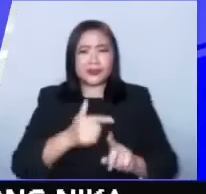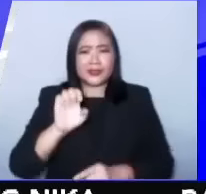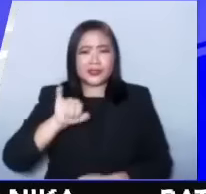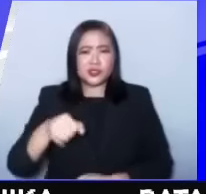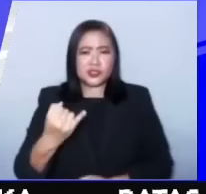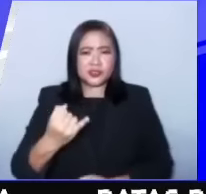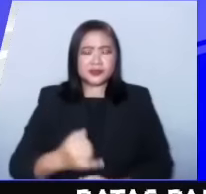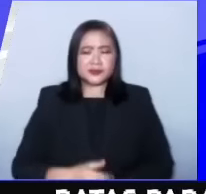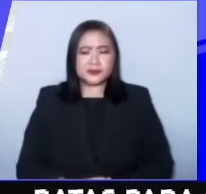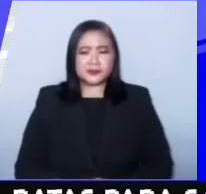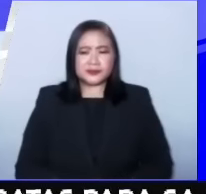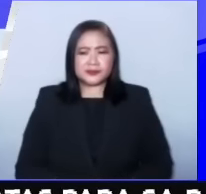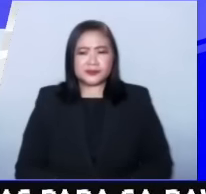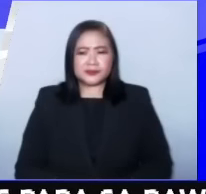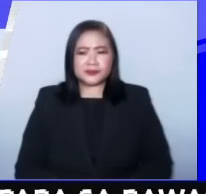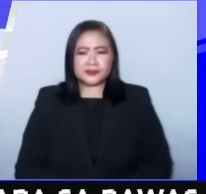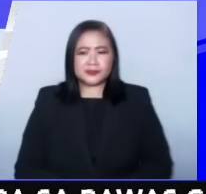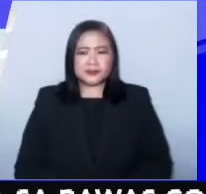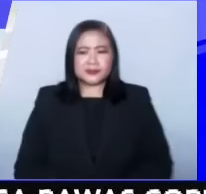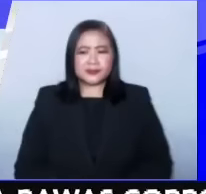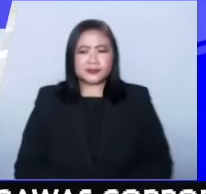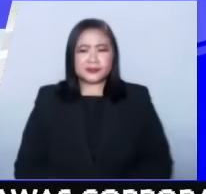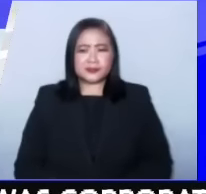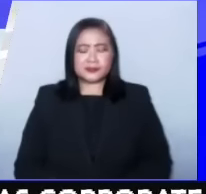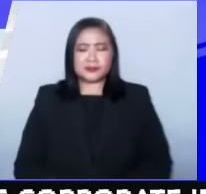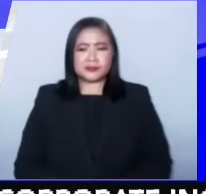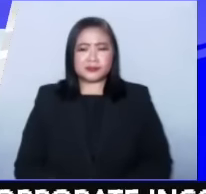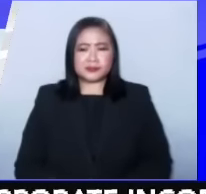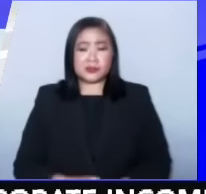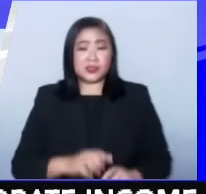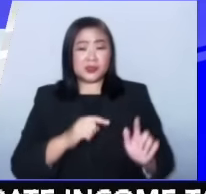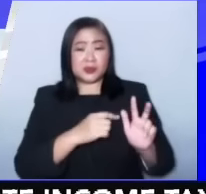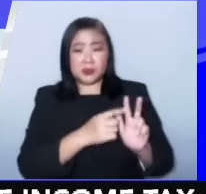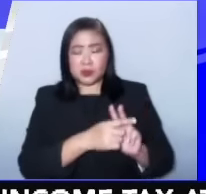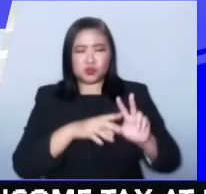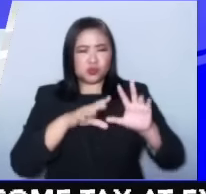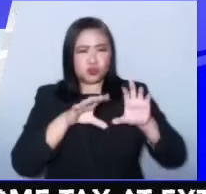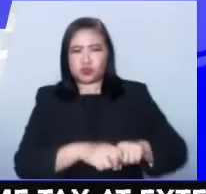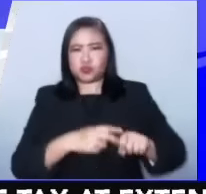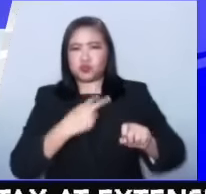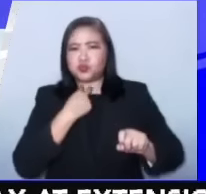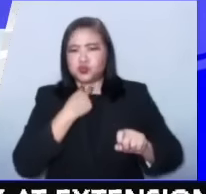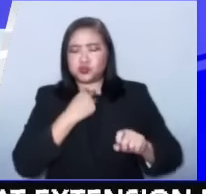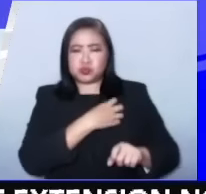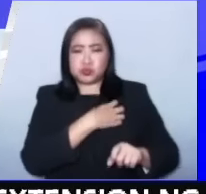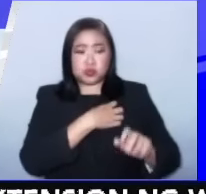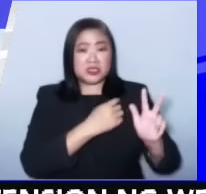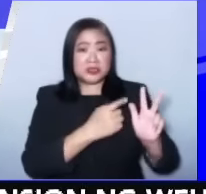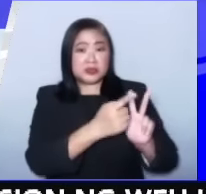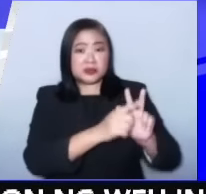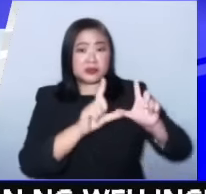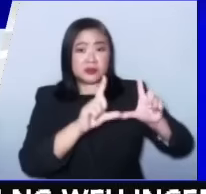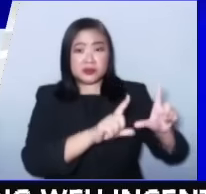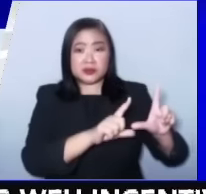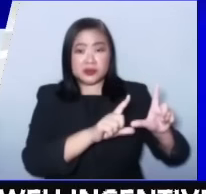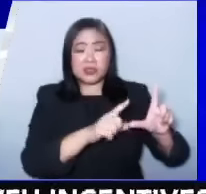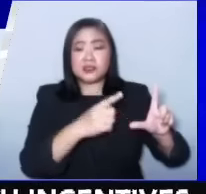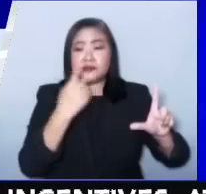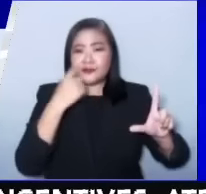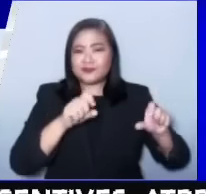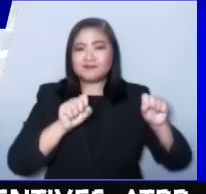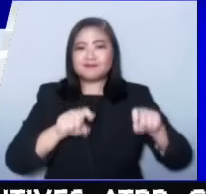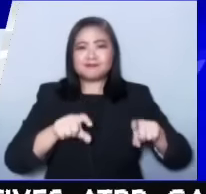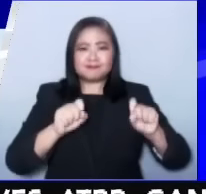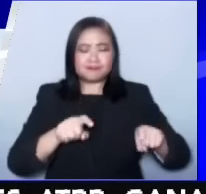Gomez di na nakapalag ng macorner ng mga pulis ang tatlong suspek sa pagtutulak ng iligal na droga sa